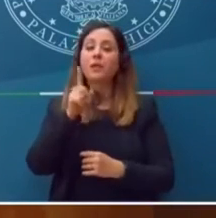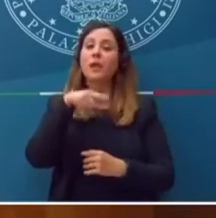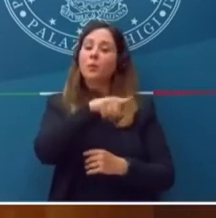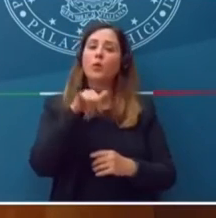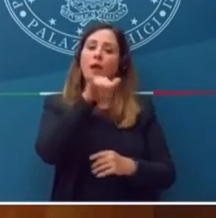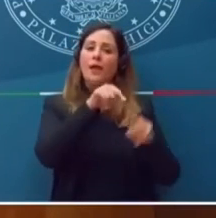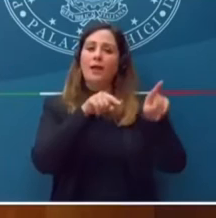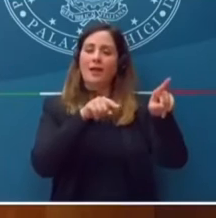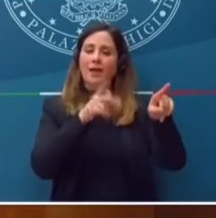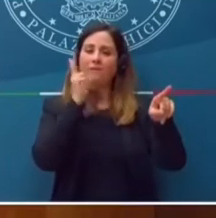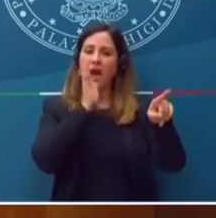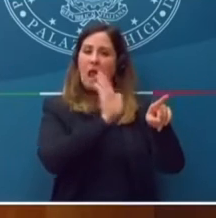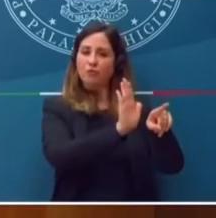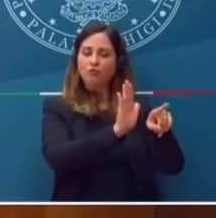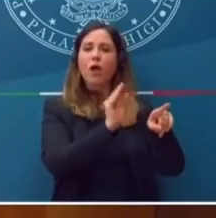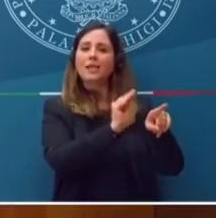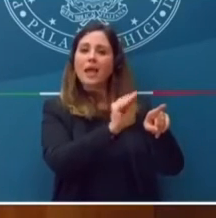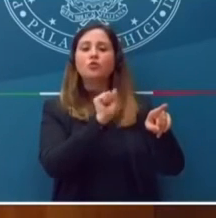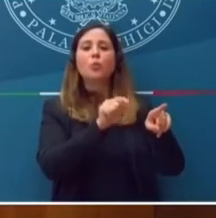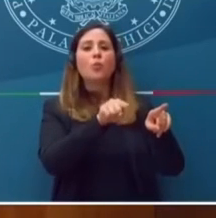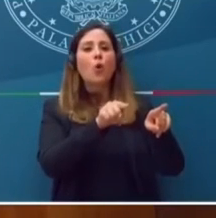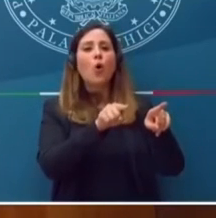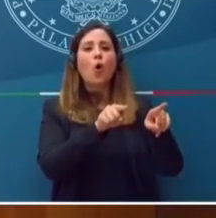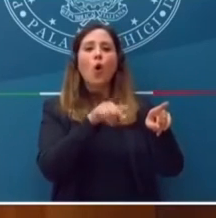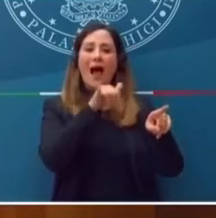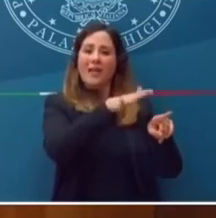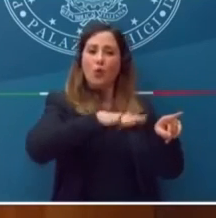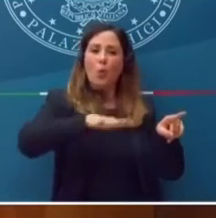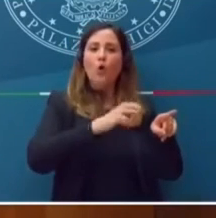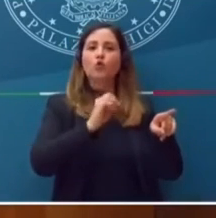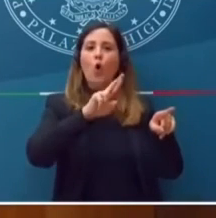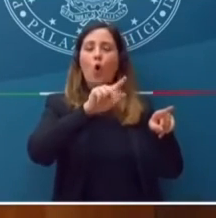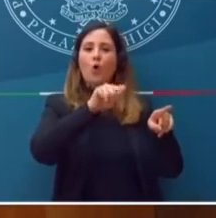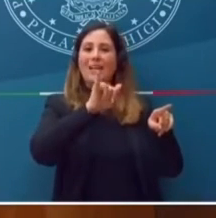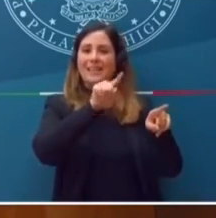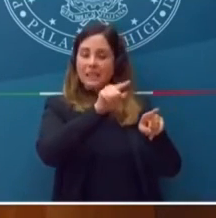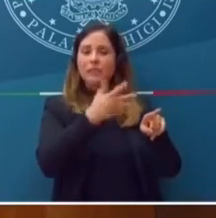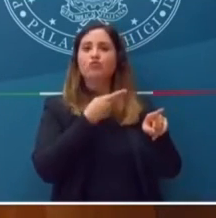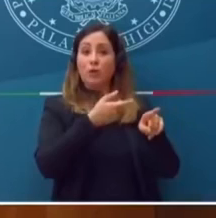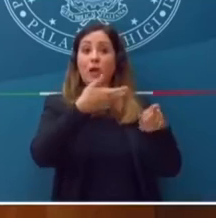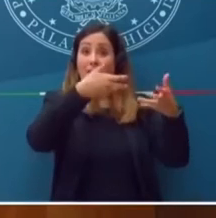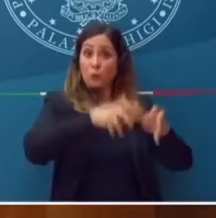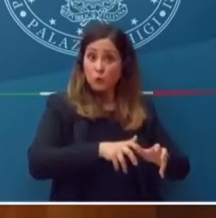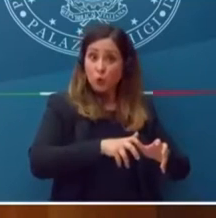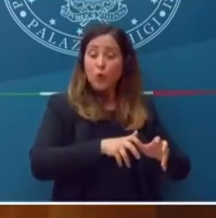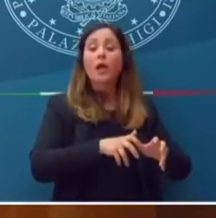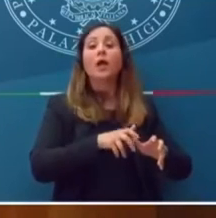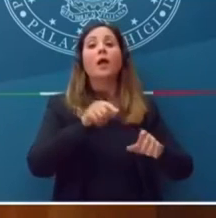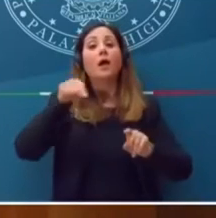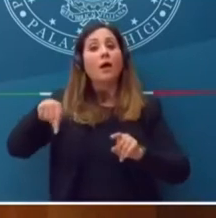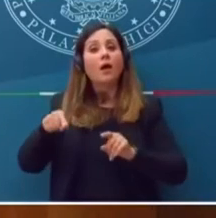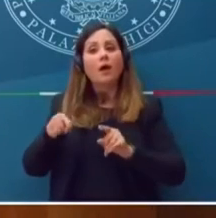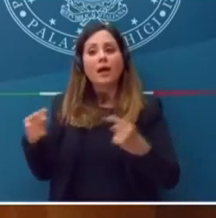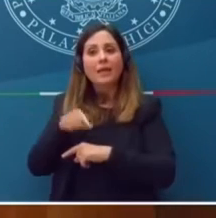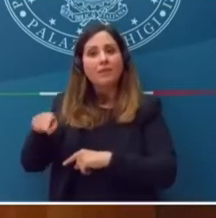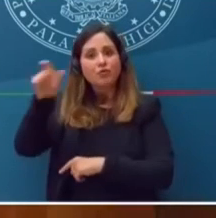una riduzione delle slot sull'aeroporto d'Orly di circa il 5%, mentre ad Alitalia, all'aeroporto di Milano, è arrivata al